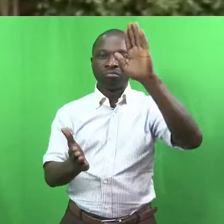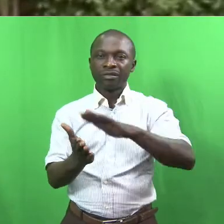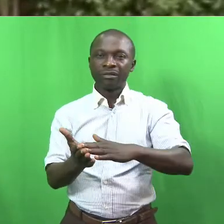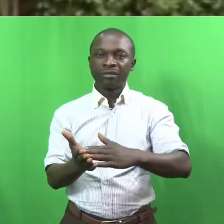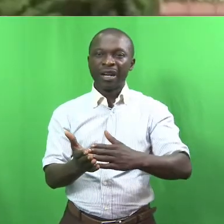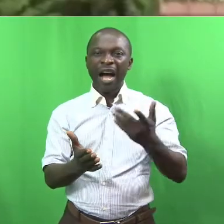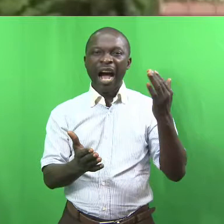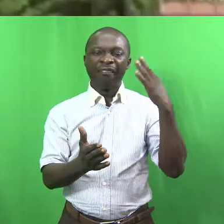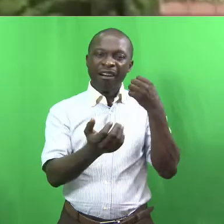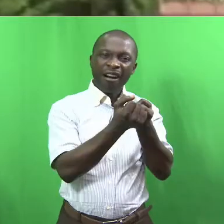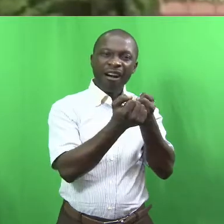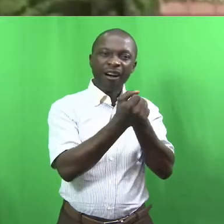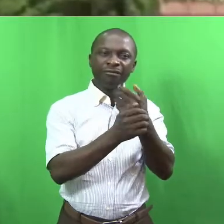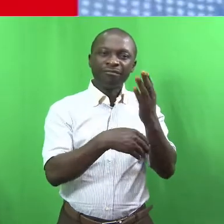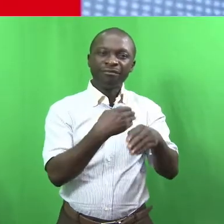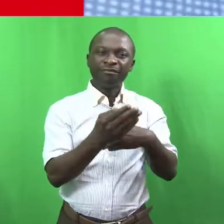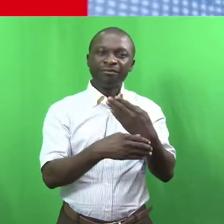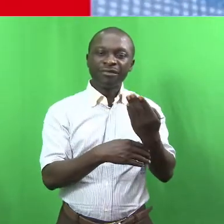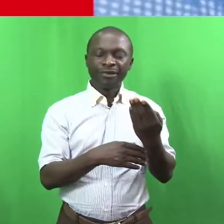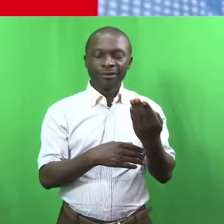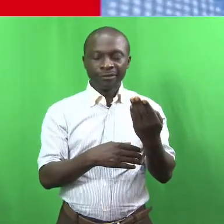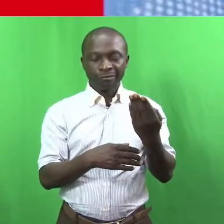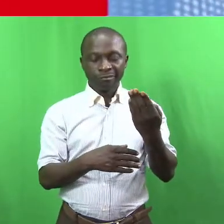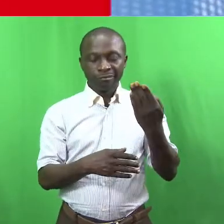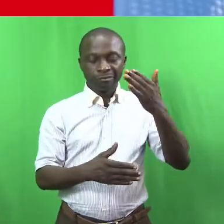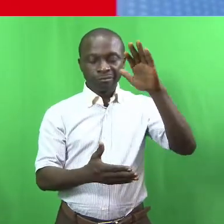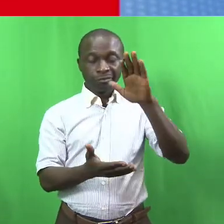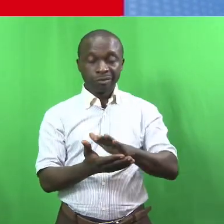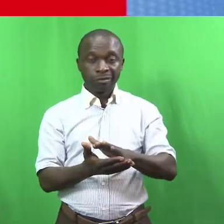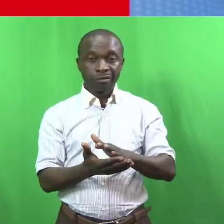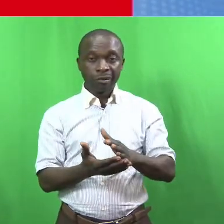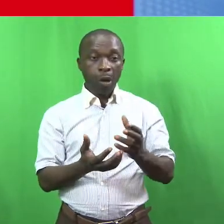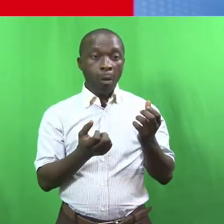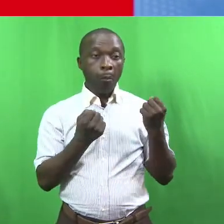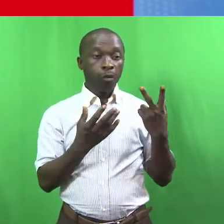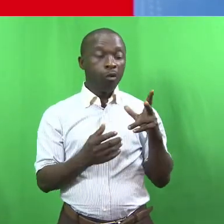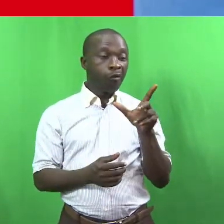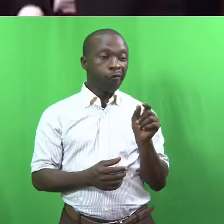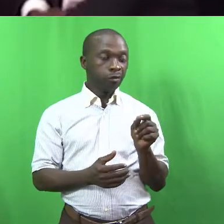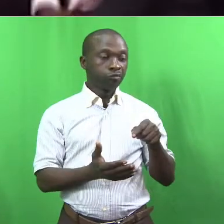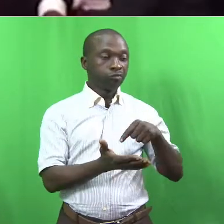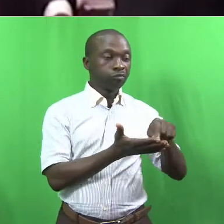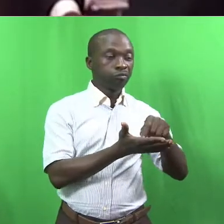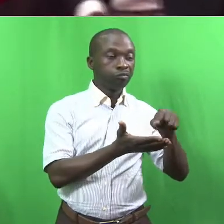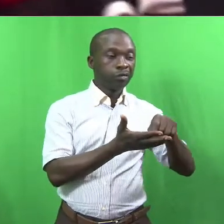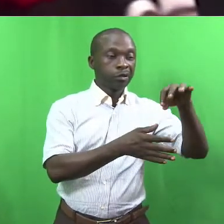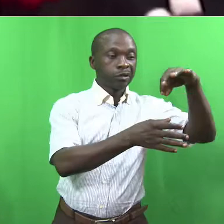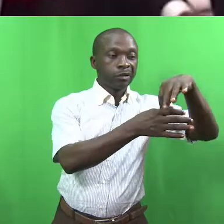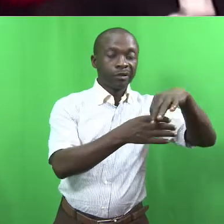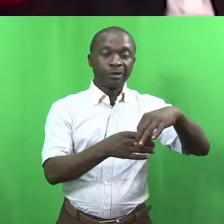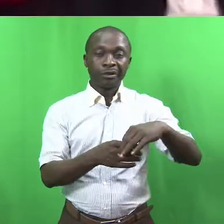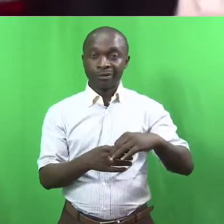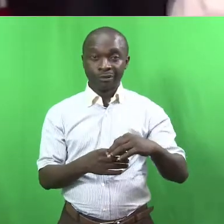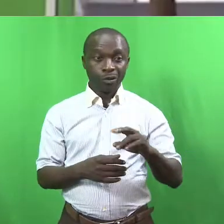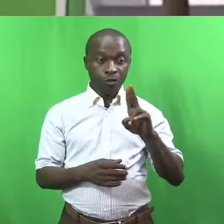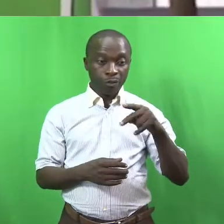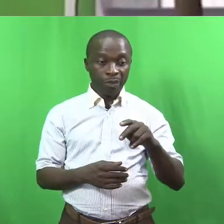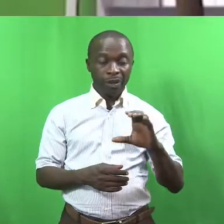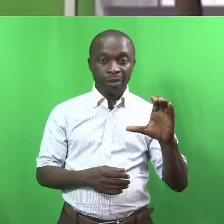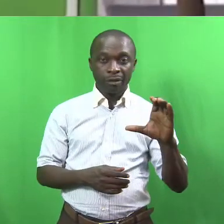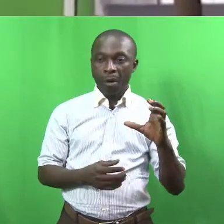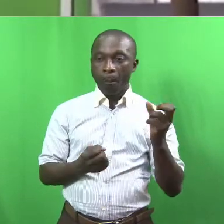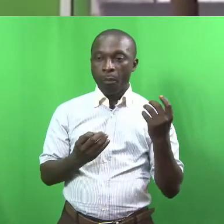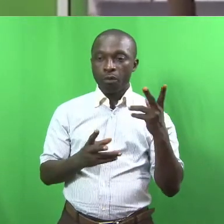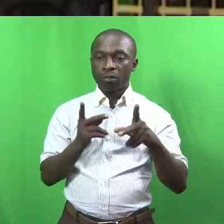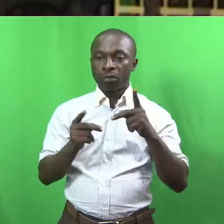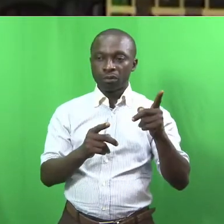31 conseillers PCRN, 20 ont voté UPC et 4 ont voté PURS, tandis que 7 ont rejoint le RDPC.